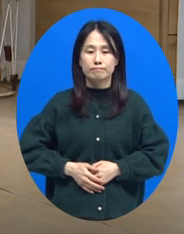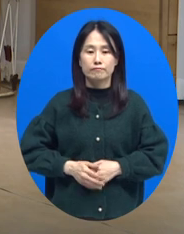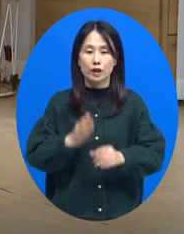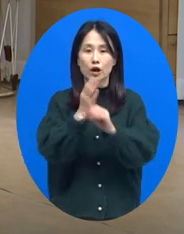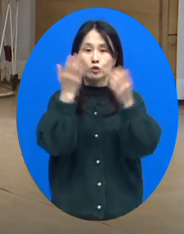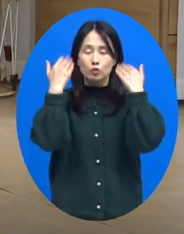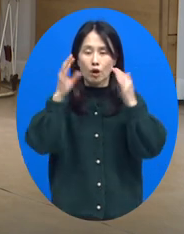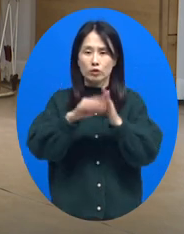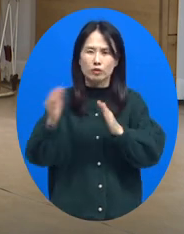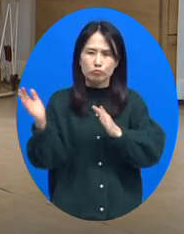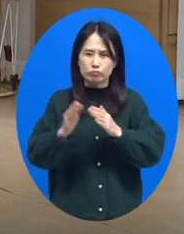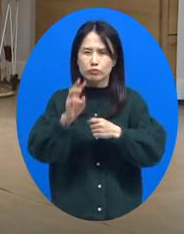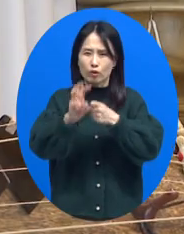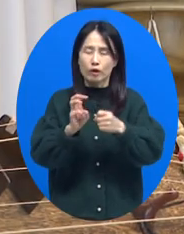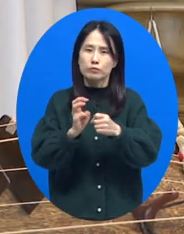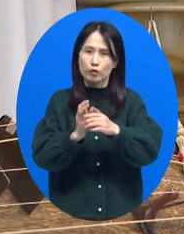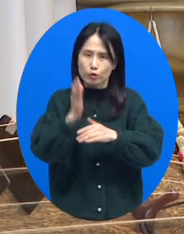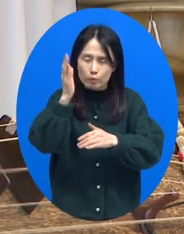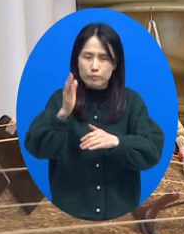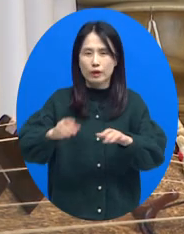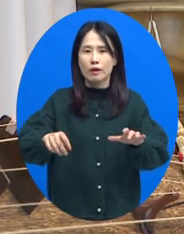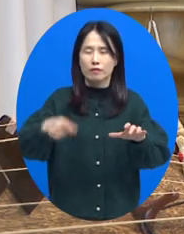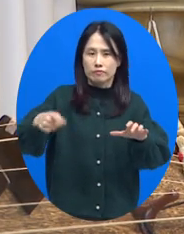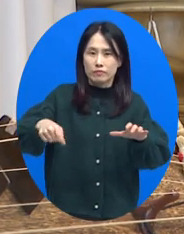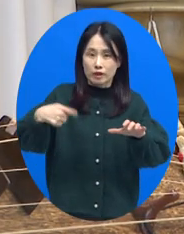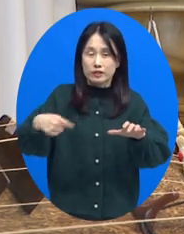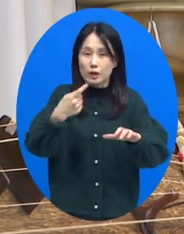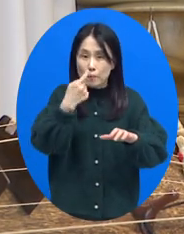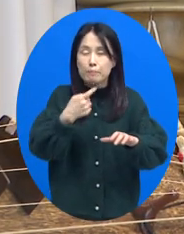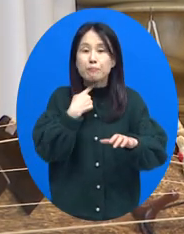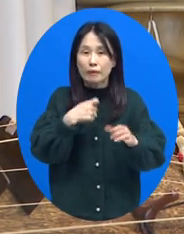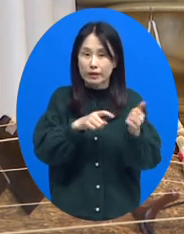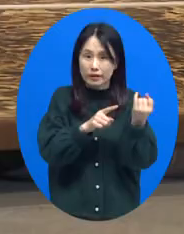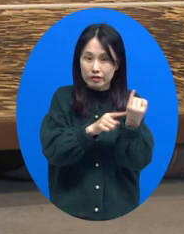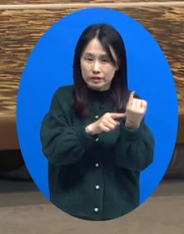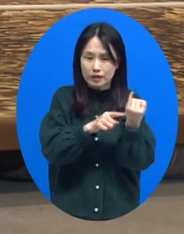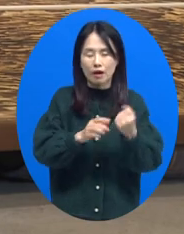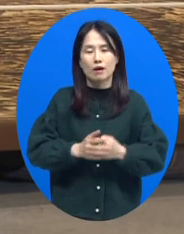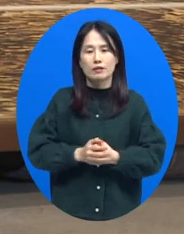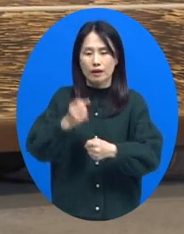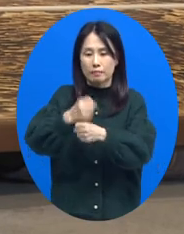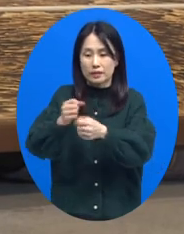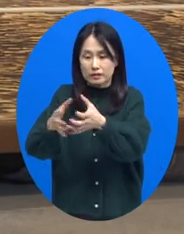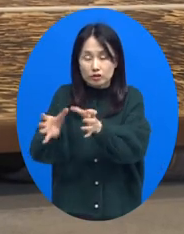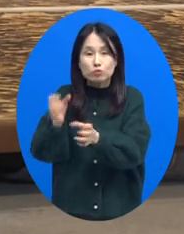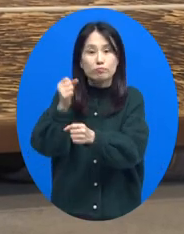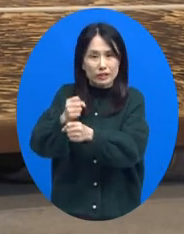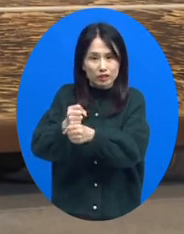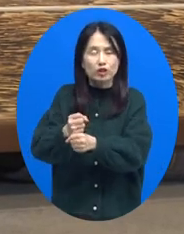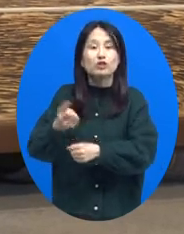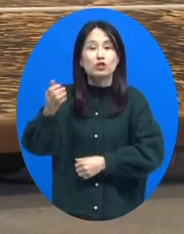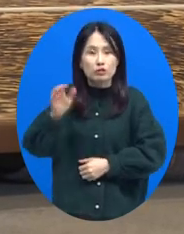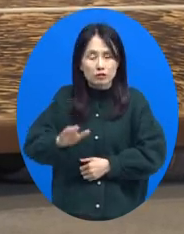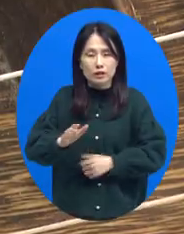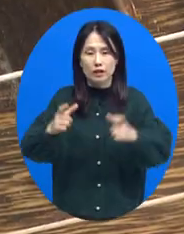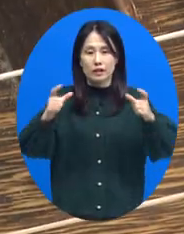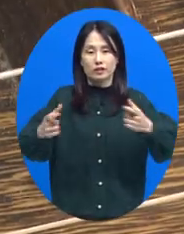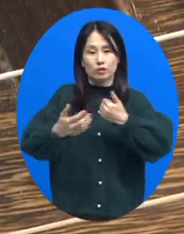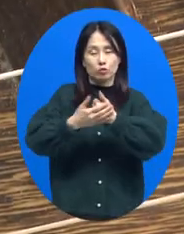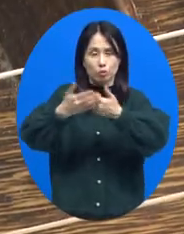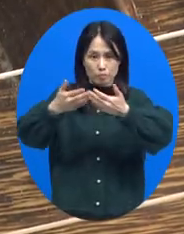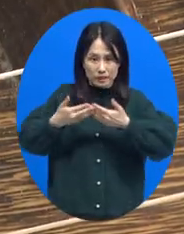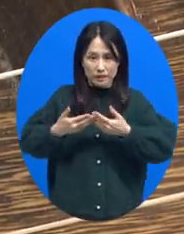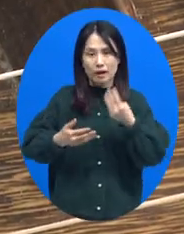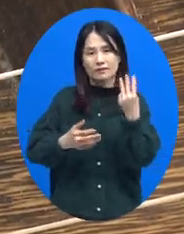중학교 때부터 30년 동안 검고 연주를 해온 김은선 씨 창작극과 그룹을 결성했는데 지자체의 지원을 받아